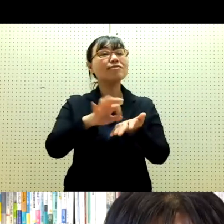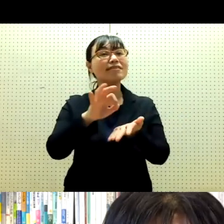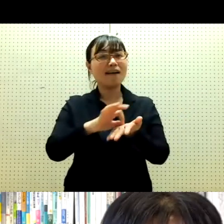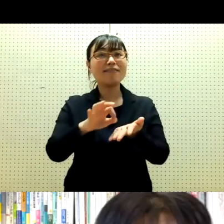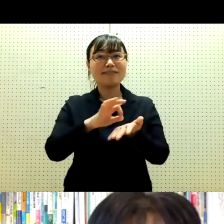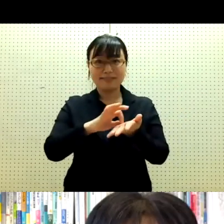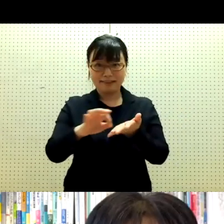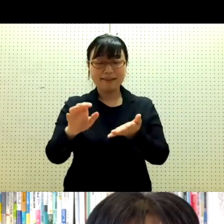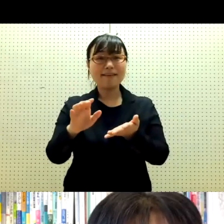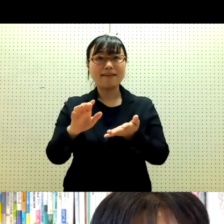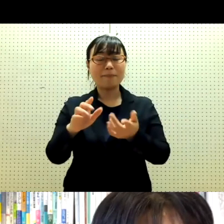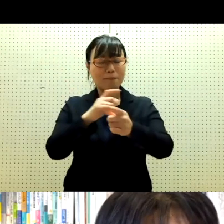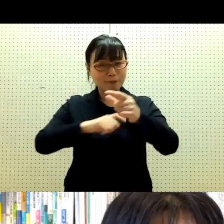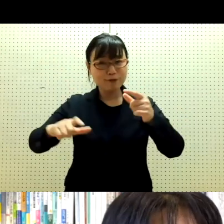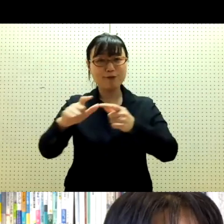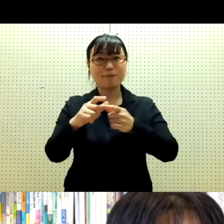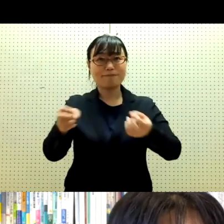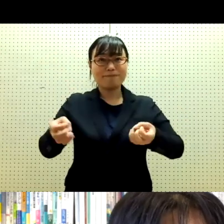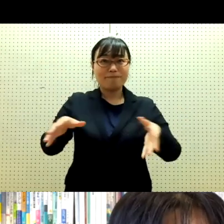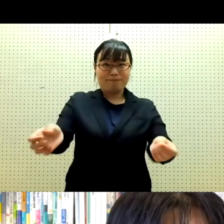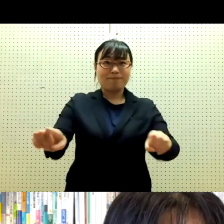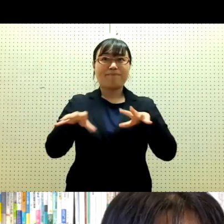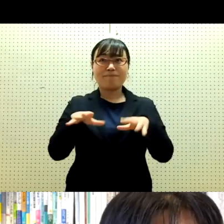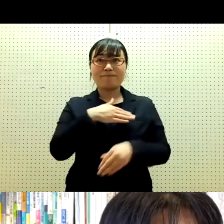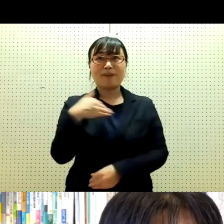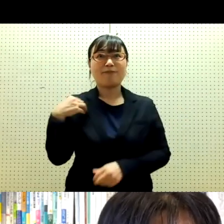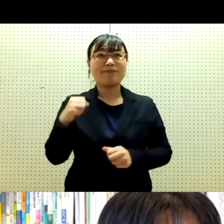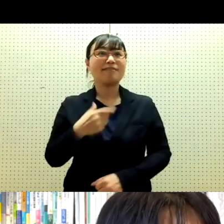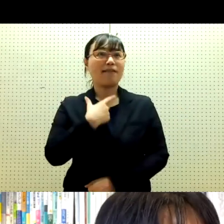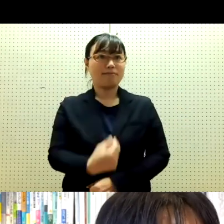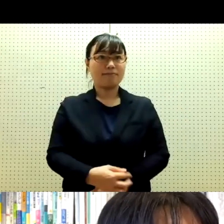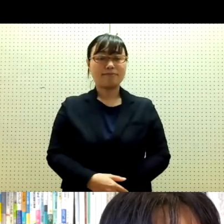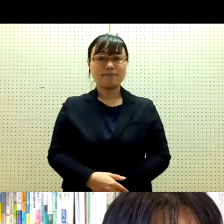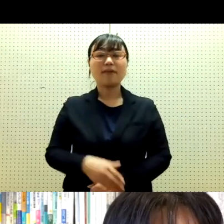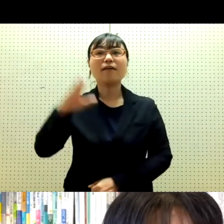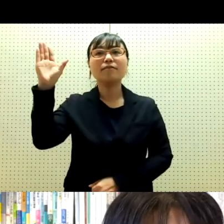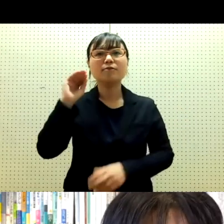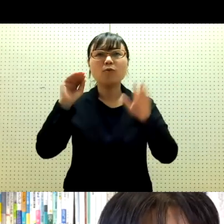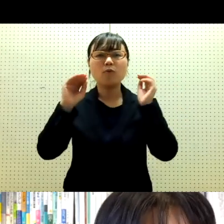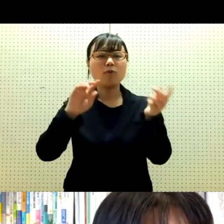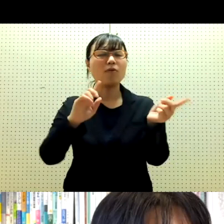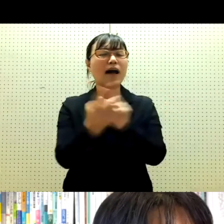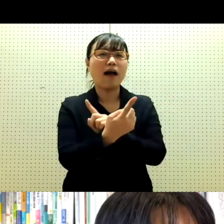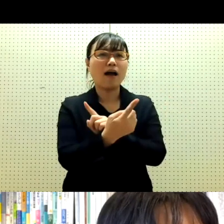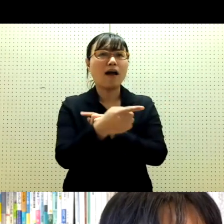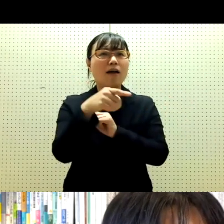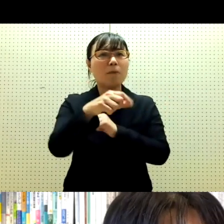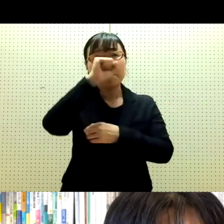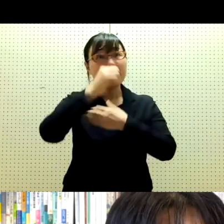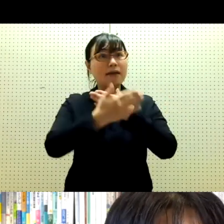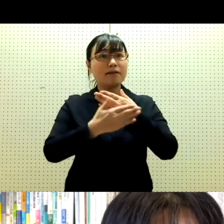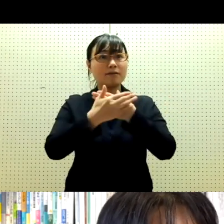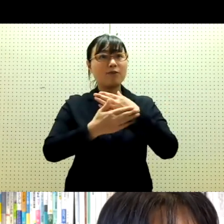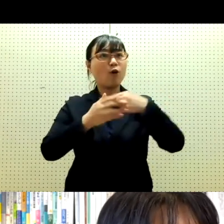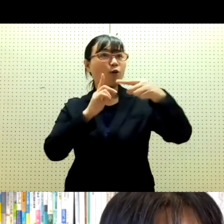。そこで、情報化のメリットをポジティブに生かすことがこれから我々に課せられた課題である